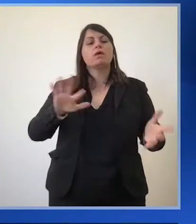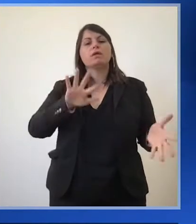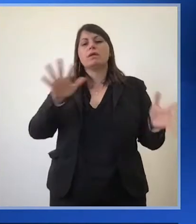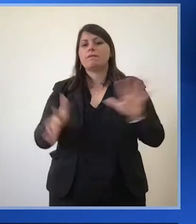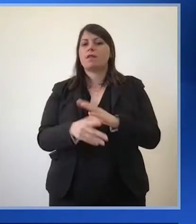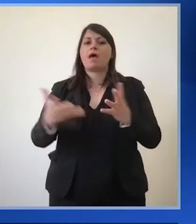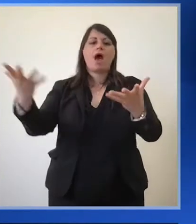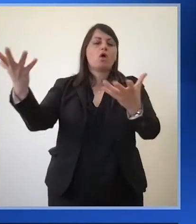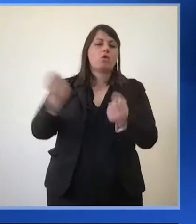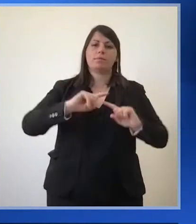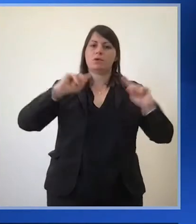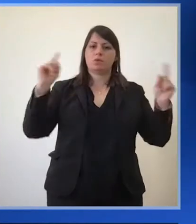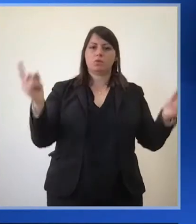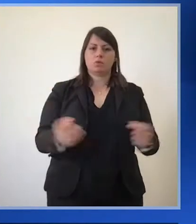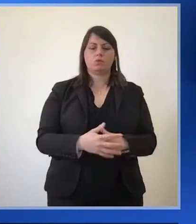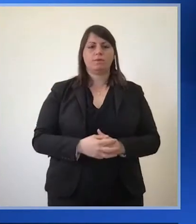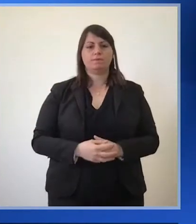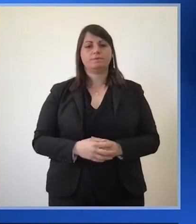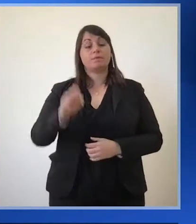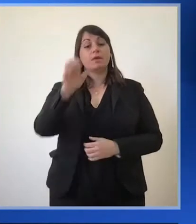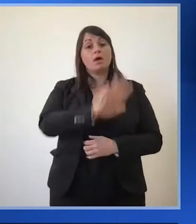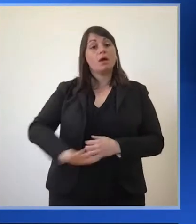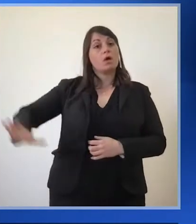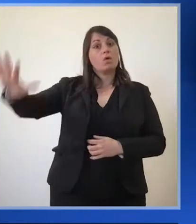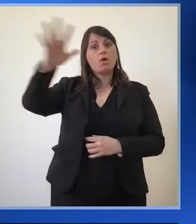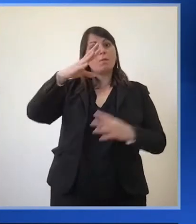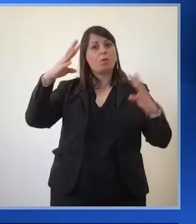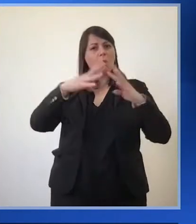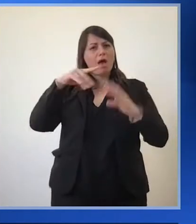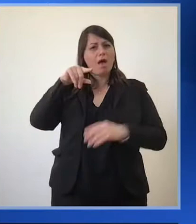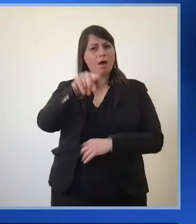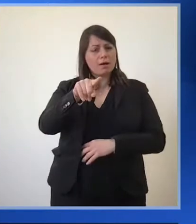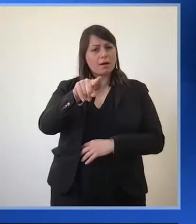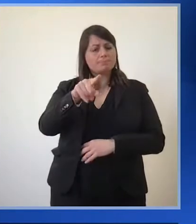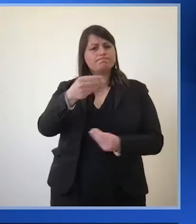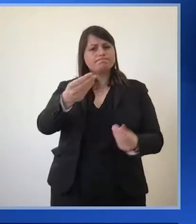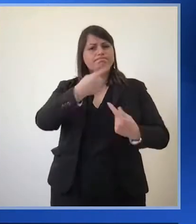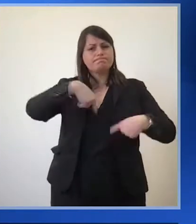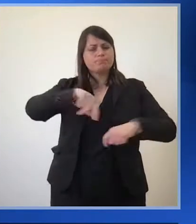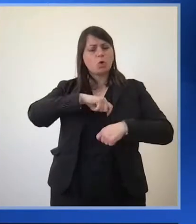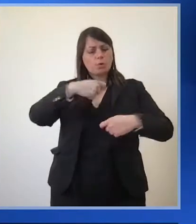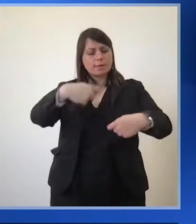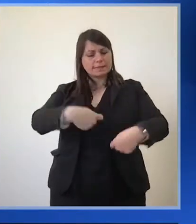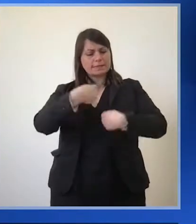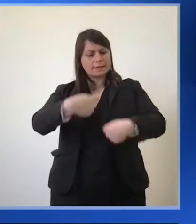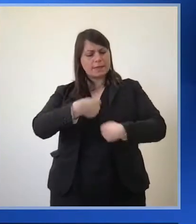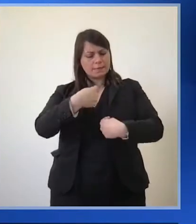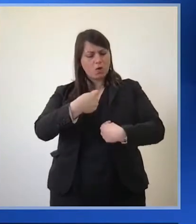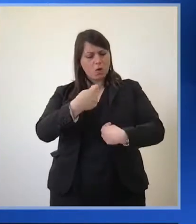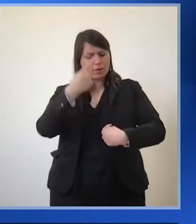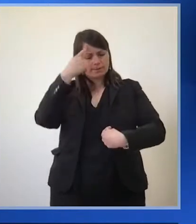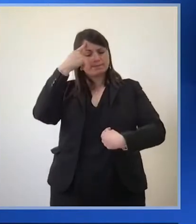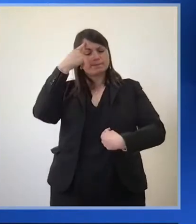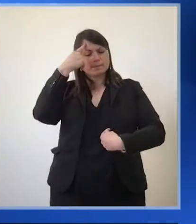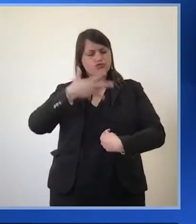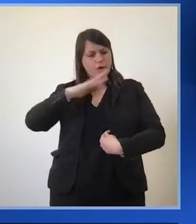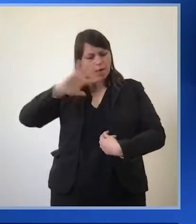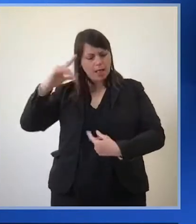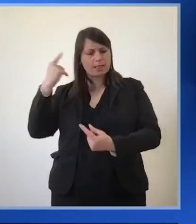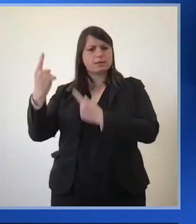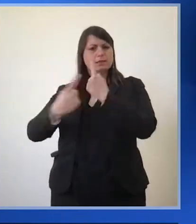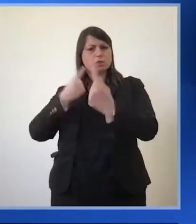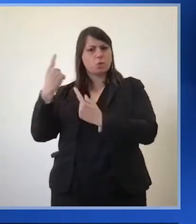Il conflitto in Europa ci renda più solleciti anche davanti a altre situazioni di